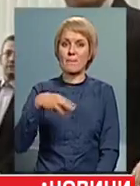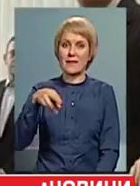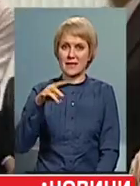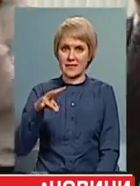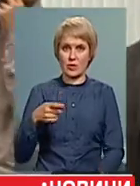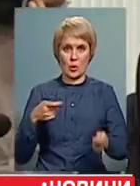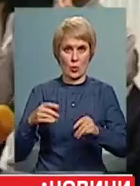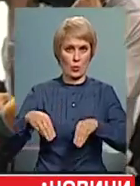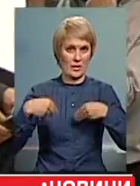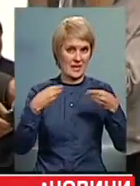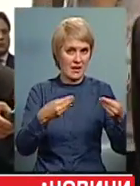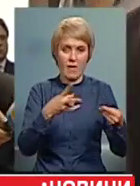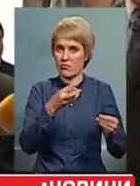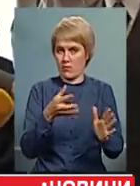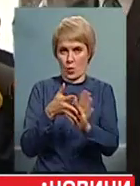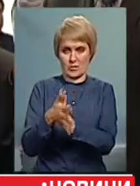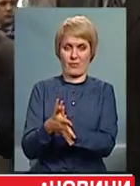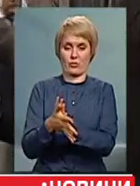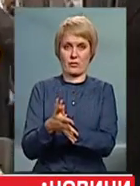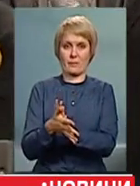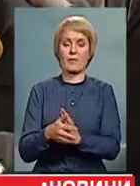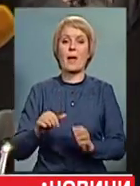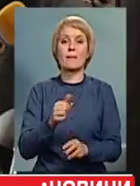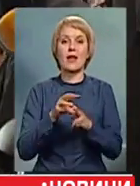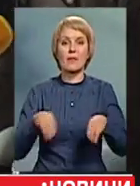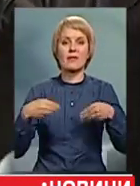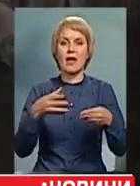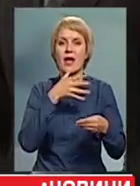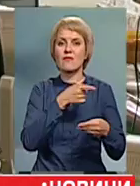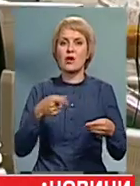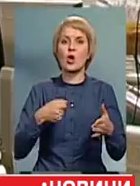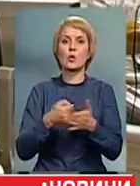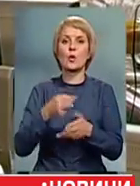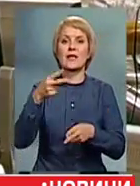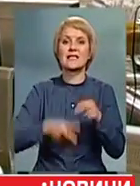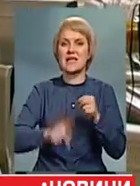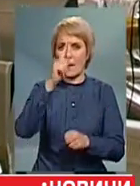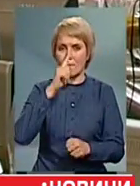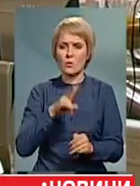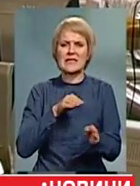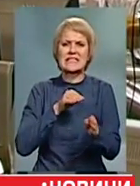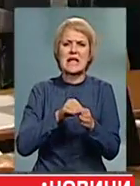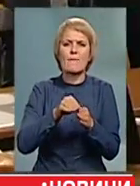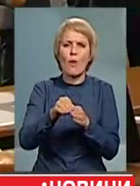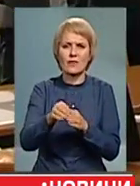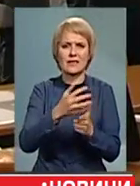на закупівлю вугілля, не освоєно. Прем'єр дав міністру час до кінця місяця, щоб заповнити склади вугіллям.